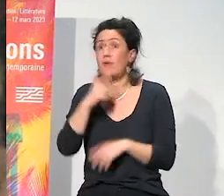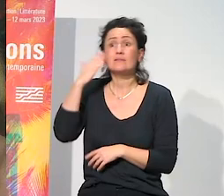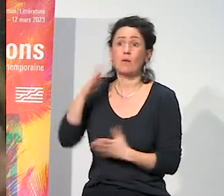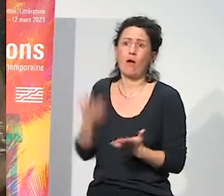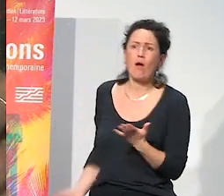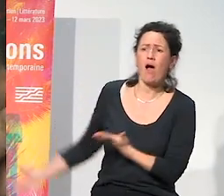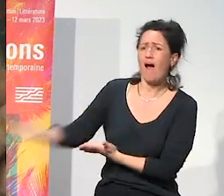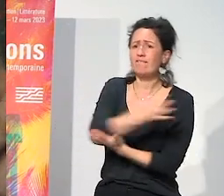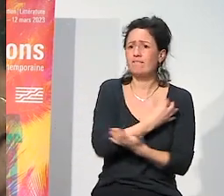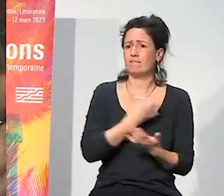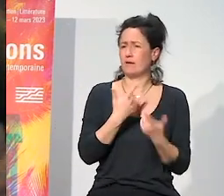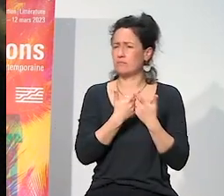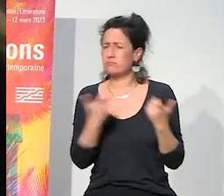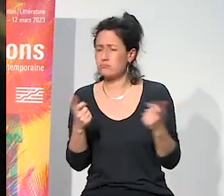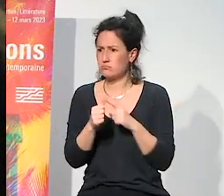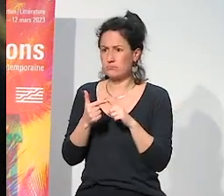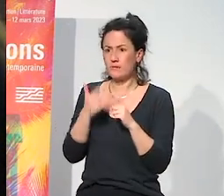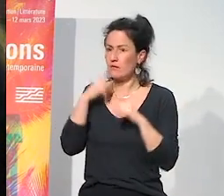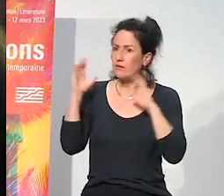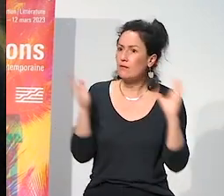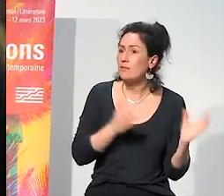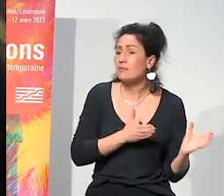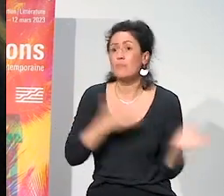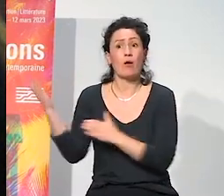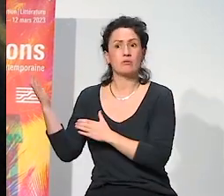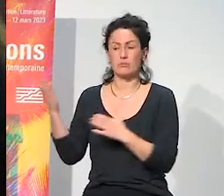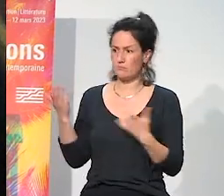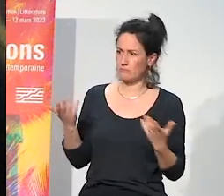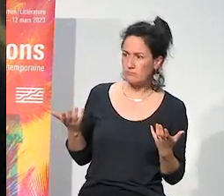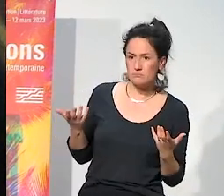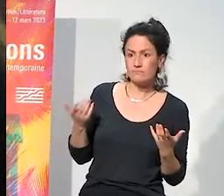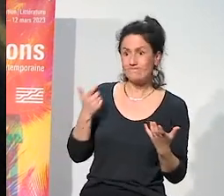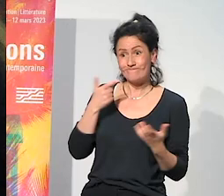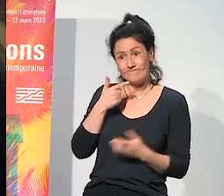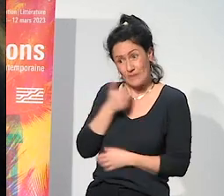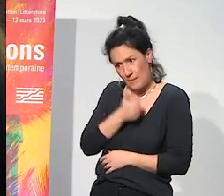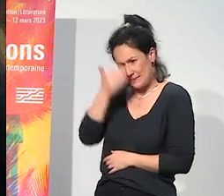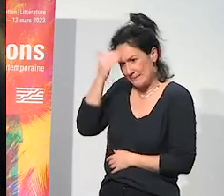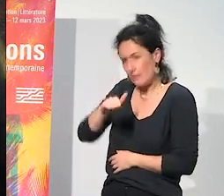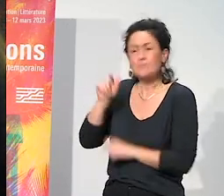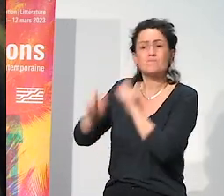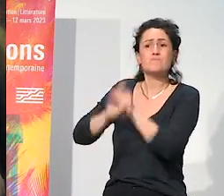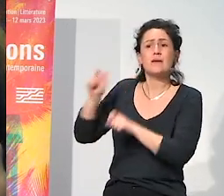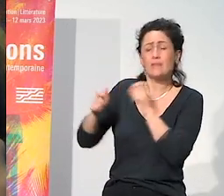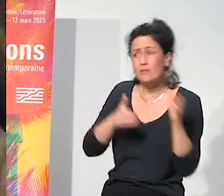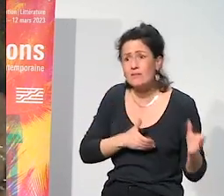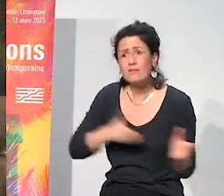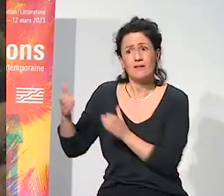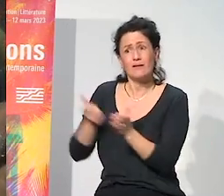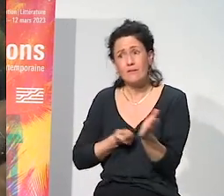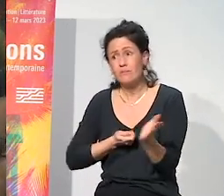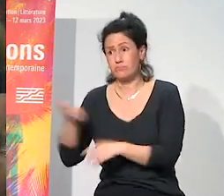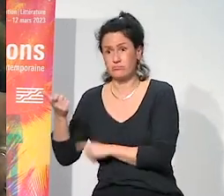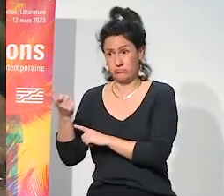sait, ce sont les déportations. Et elle sait que les gens qu'on déporte sont, elle écrit, tués par le